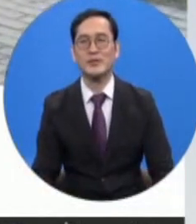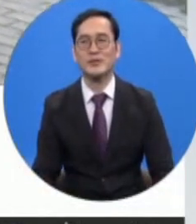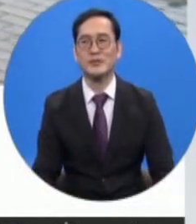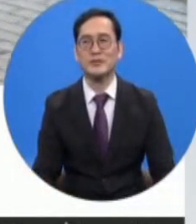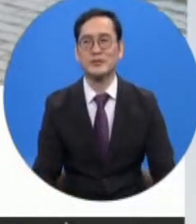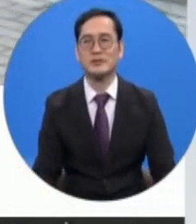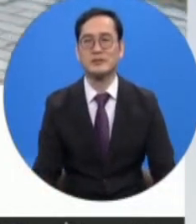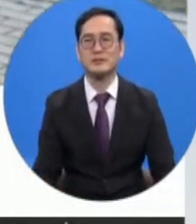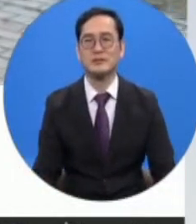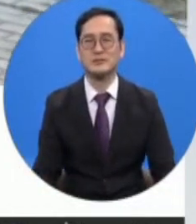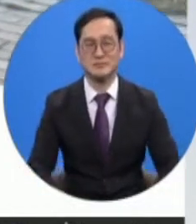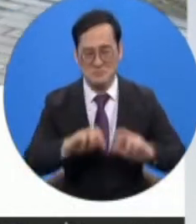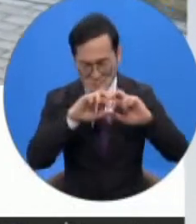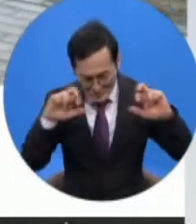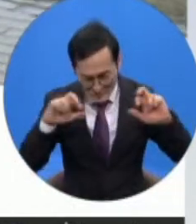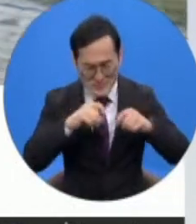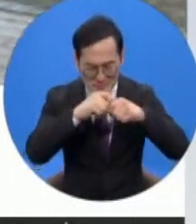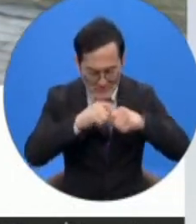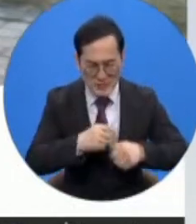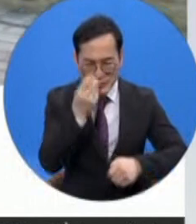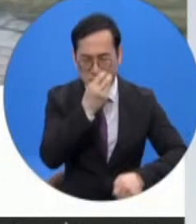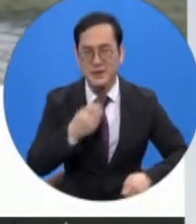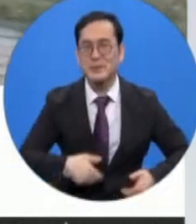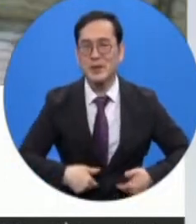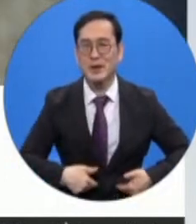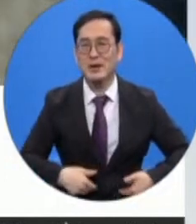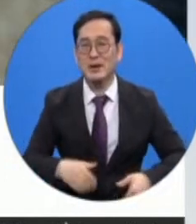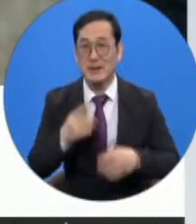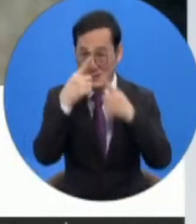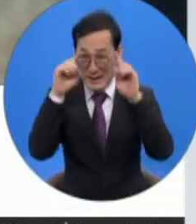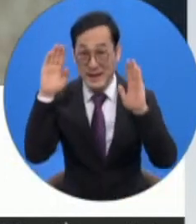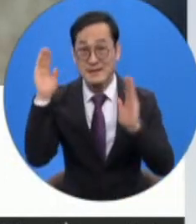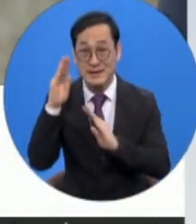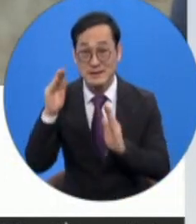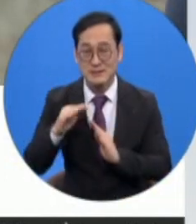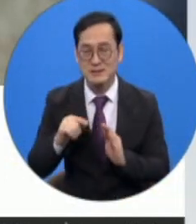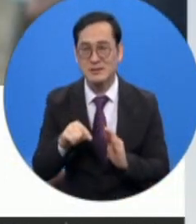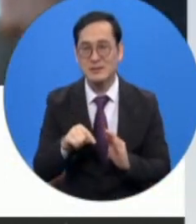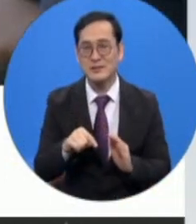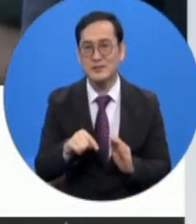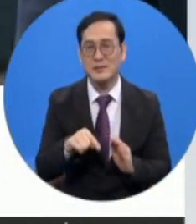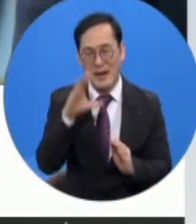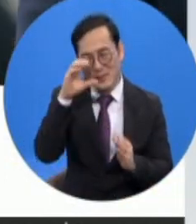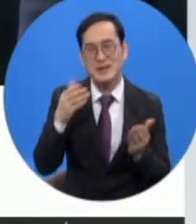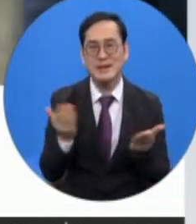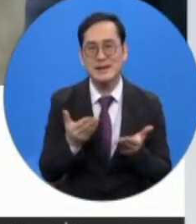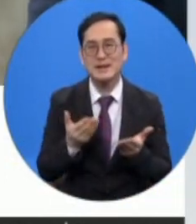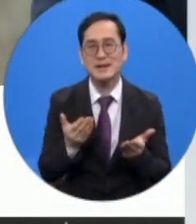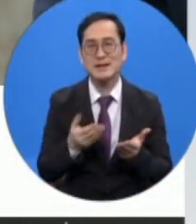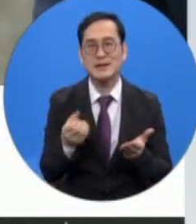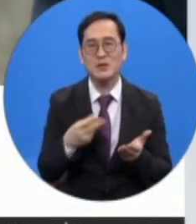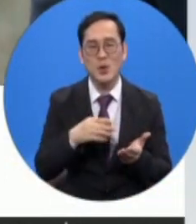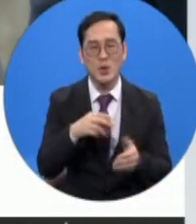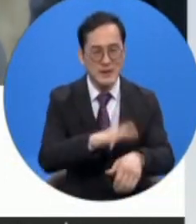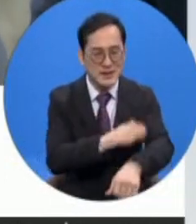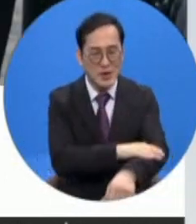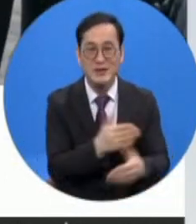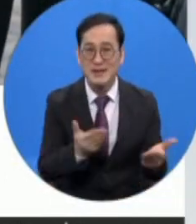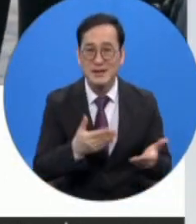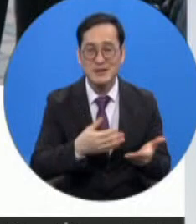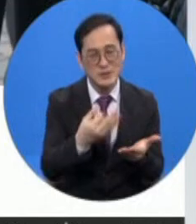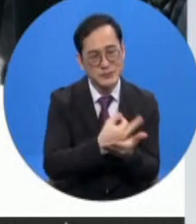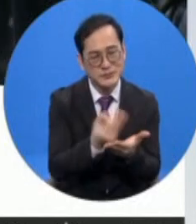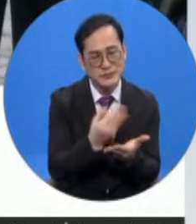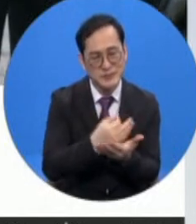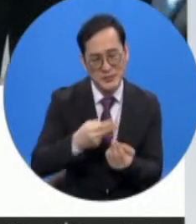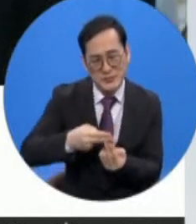그 금액인지를 봐서 왜냐하면 요즘 대학생들 뭐 아르바이트 할 수도 있고 금융기관 인턴 같은 경우 그래도 돈 꽤 그 주는 데도 있고